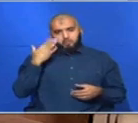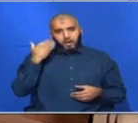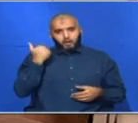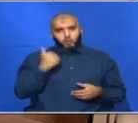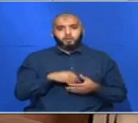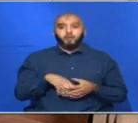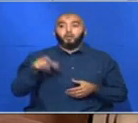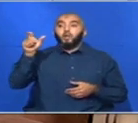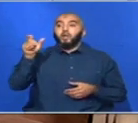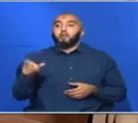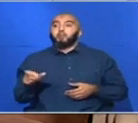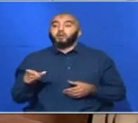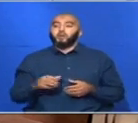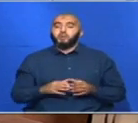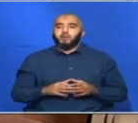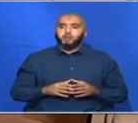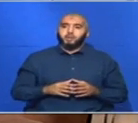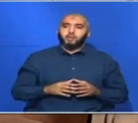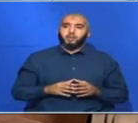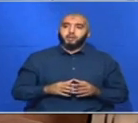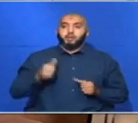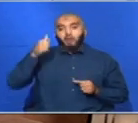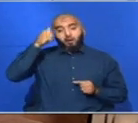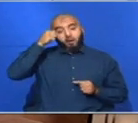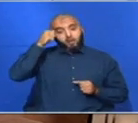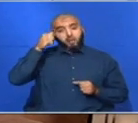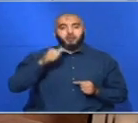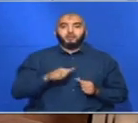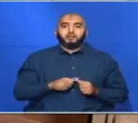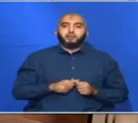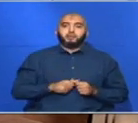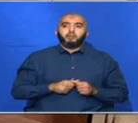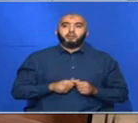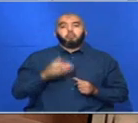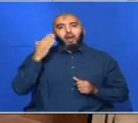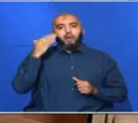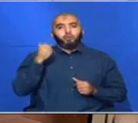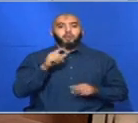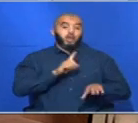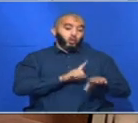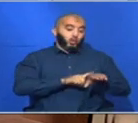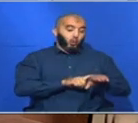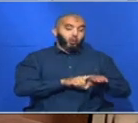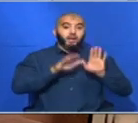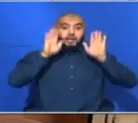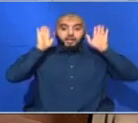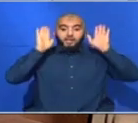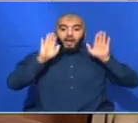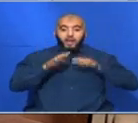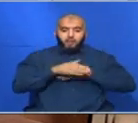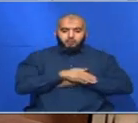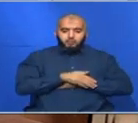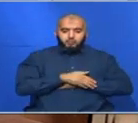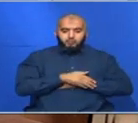عند امره ونهيه عندما جاء وقت الصلاه واذن المؤذن